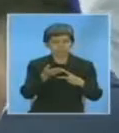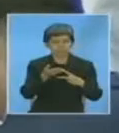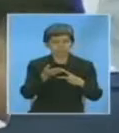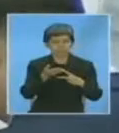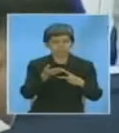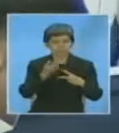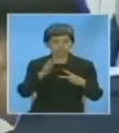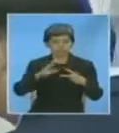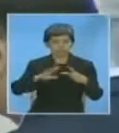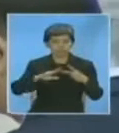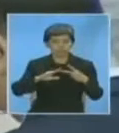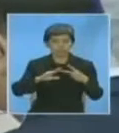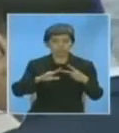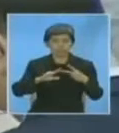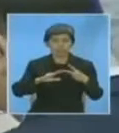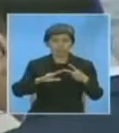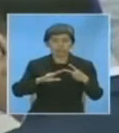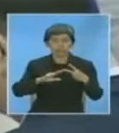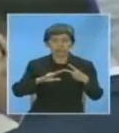สุรชัย